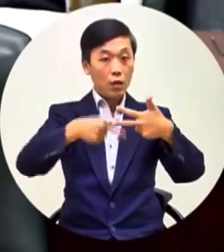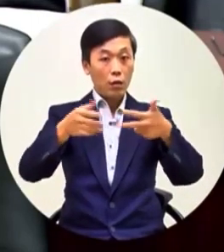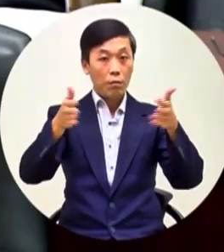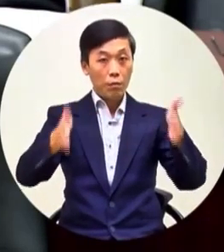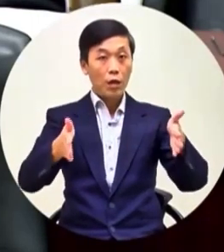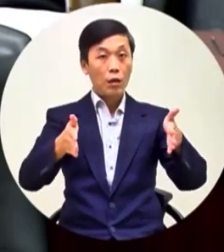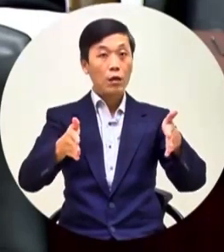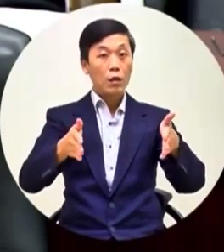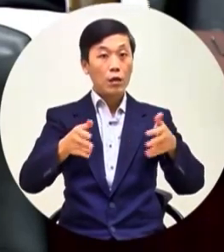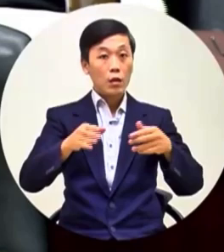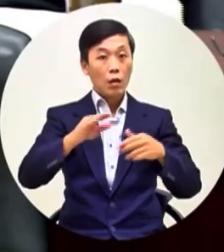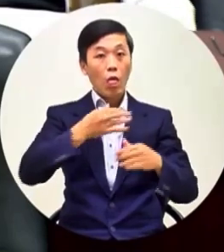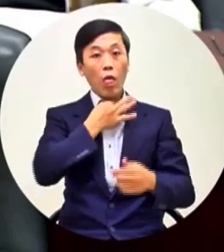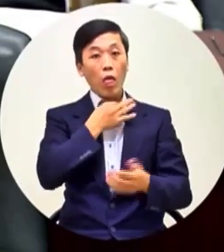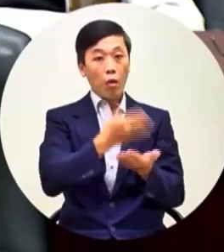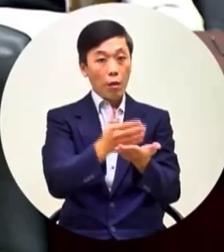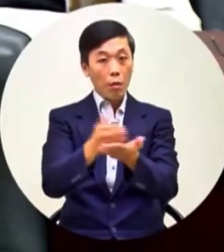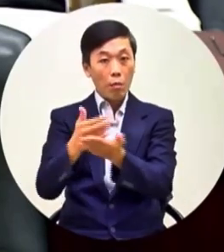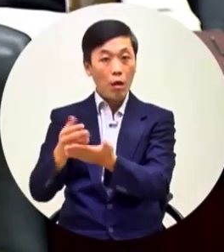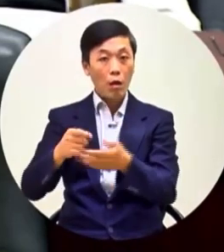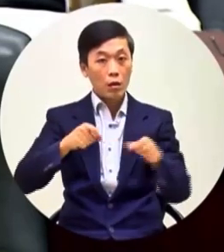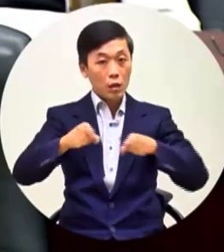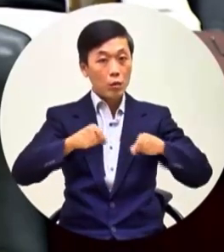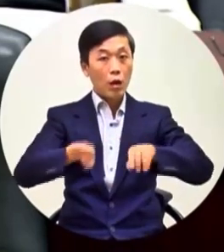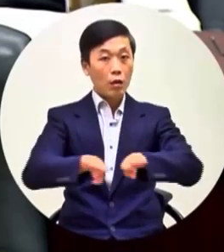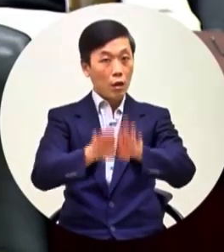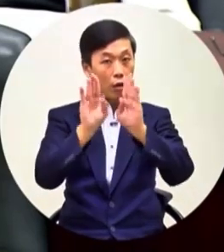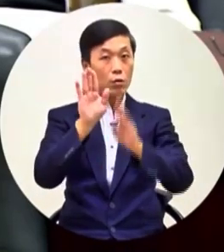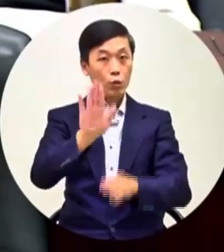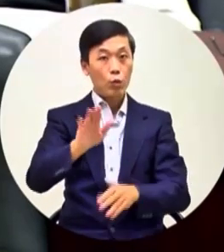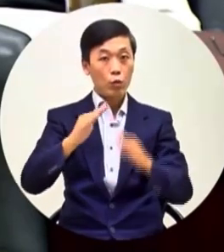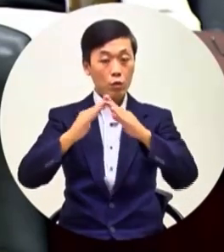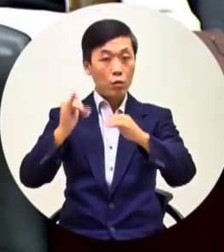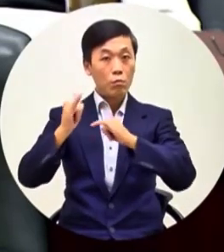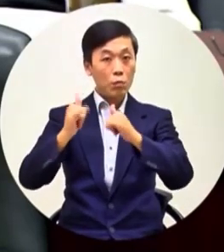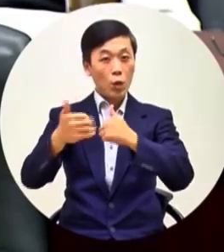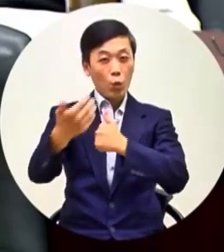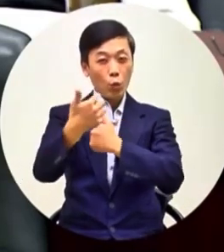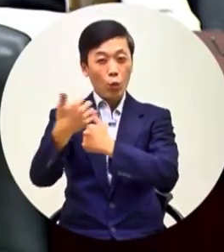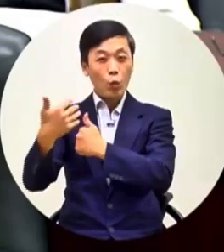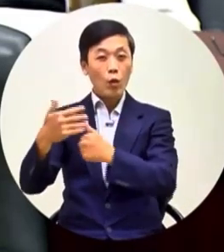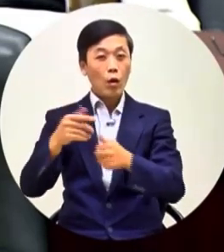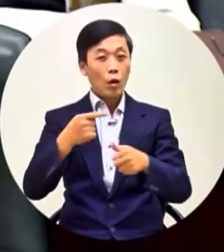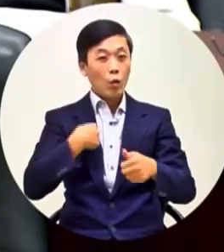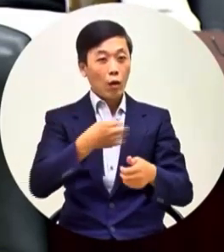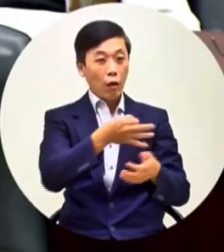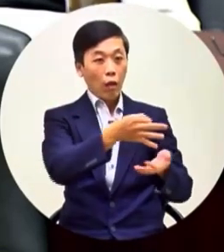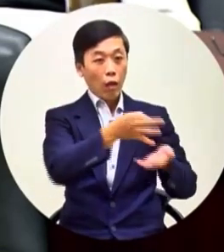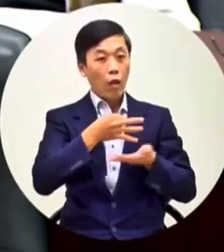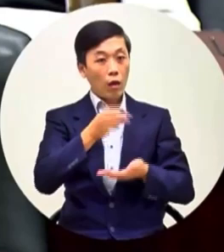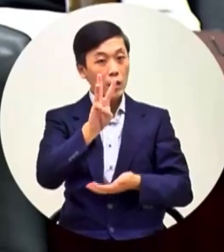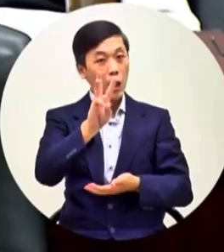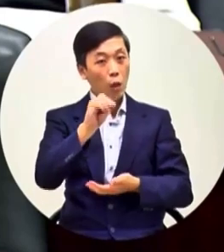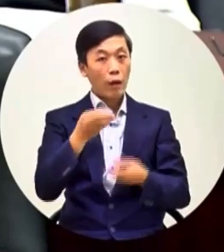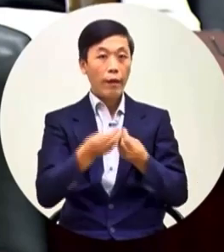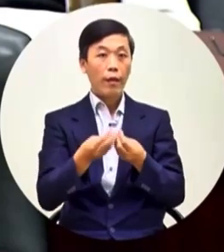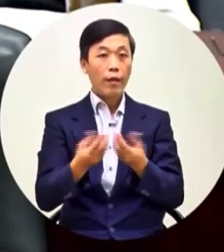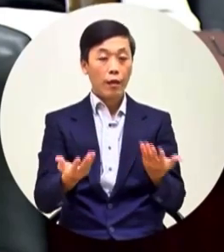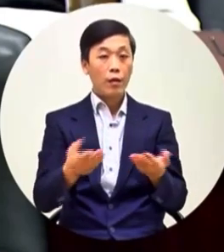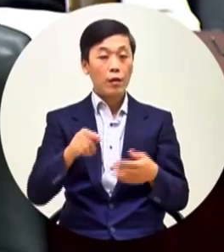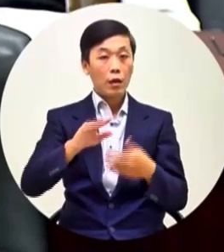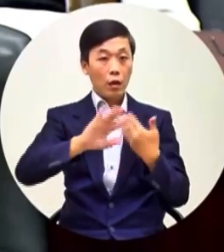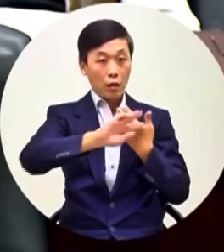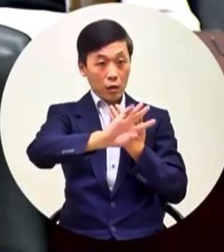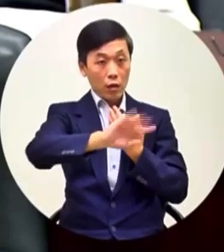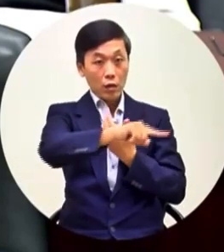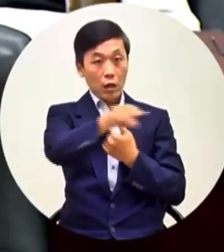纾困方案就开始在执行，很多市民都在问说，怎么样的资格可以领到3万块？接下来那些企业在做